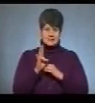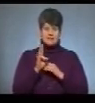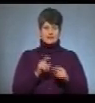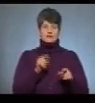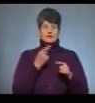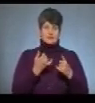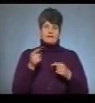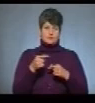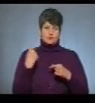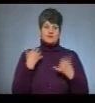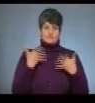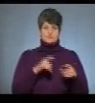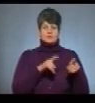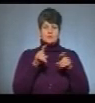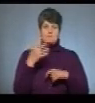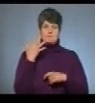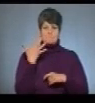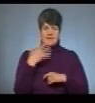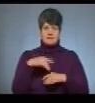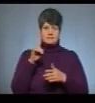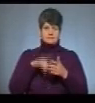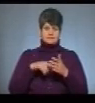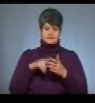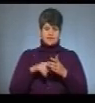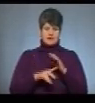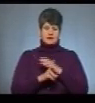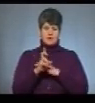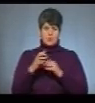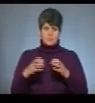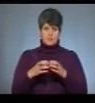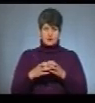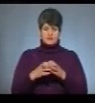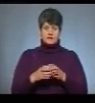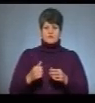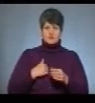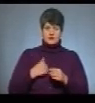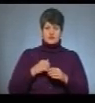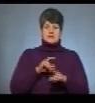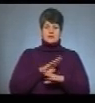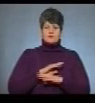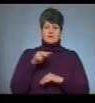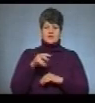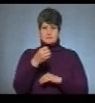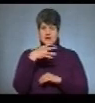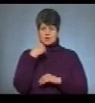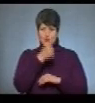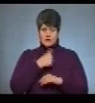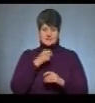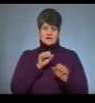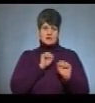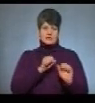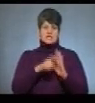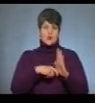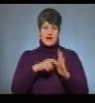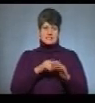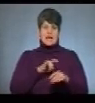5 релігійних громад. Володимира Труха, військового, який загинув у 2015-му, захищаючи Донецький аеропорт,